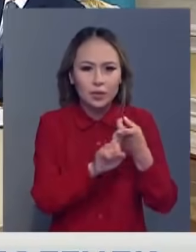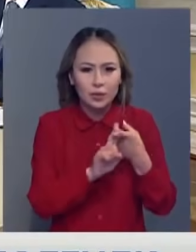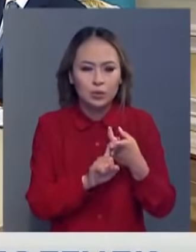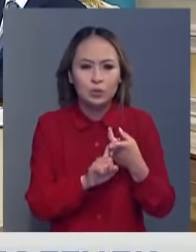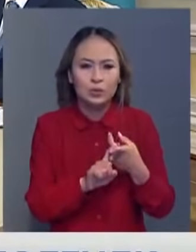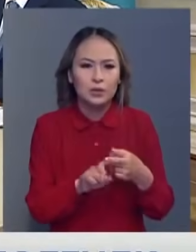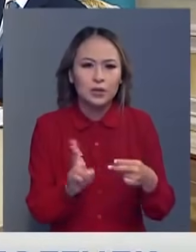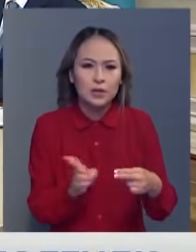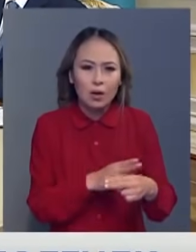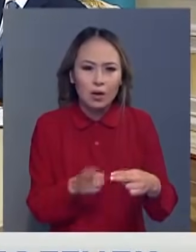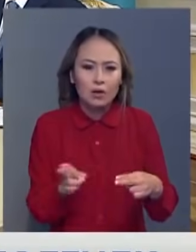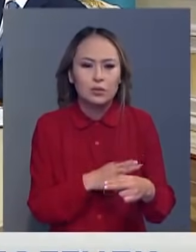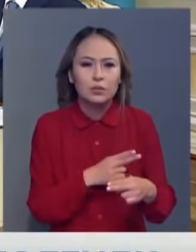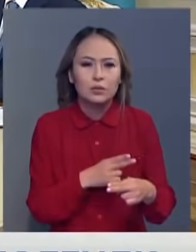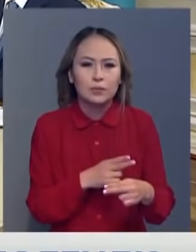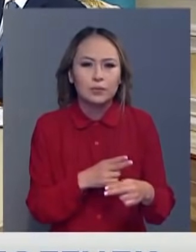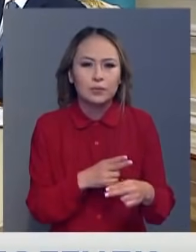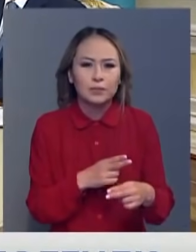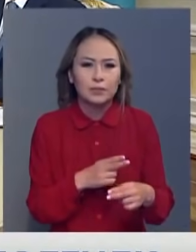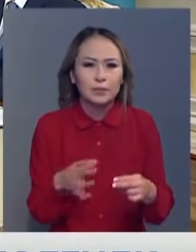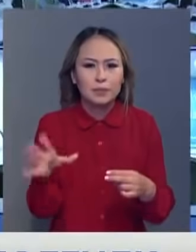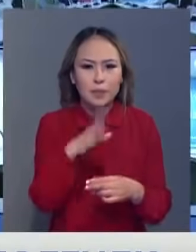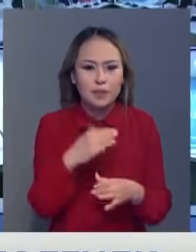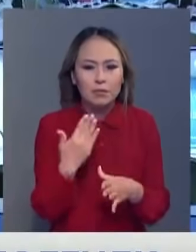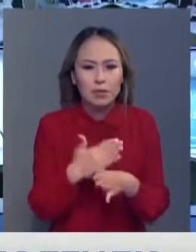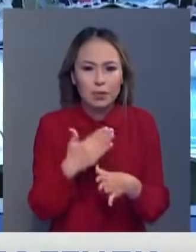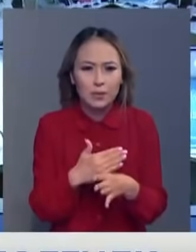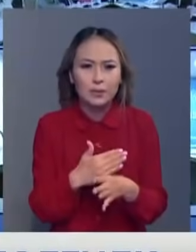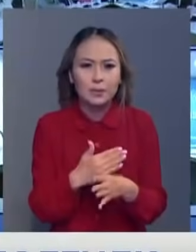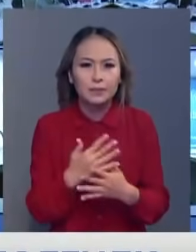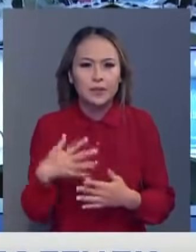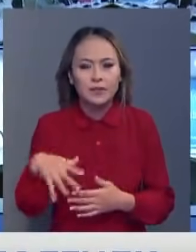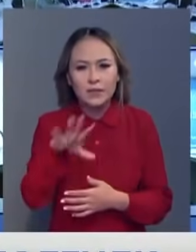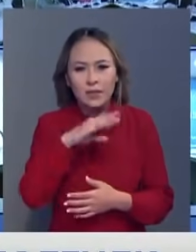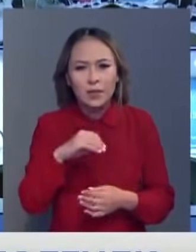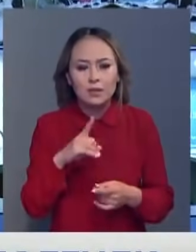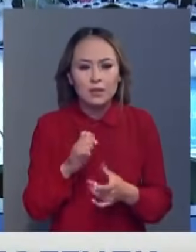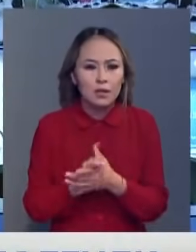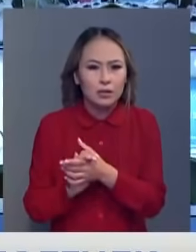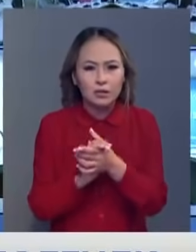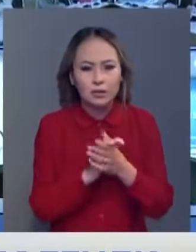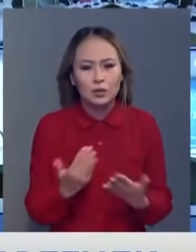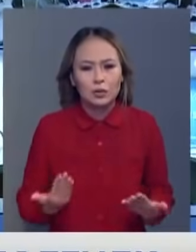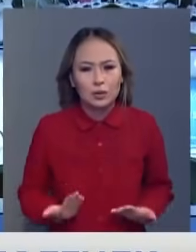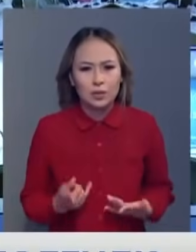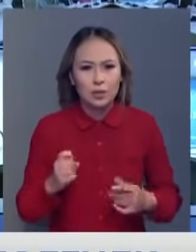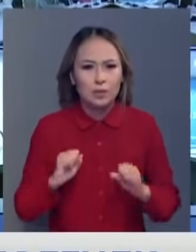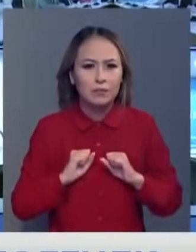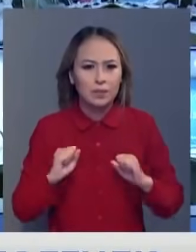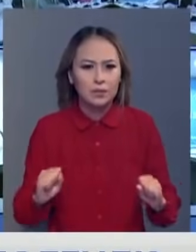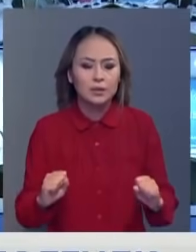күрделі кезеңдерін еңсеріп келеміз. Баршаңызды бейбіт күннің батырлары деуге